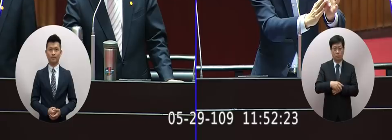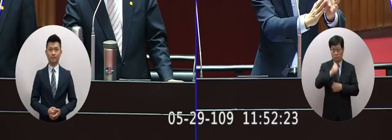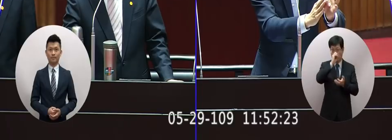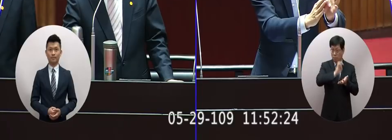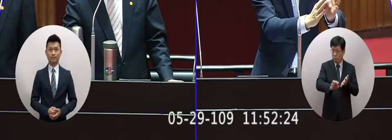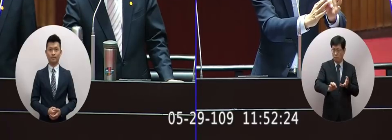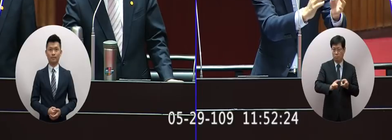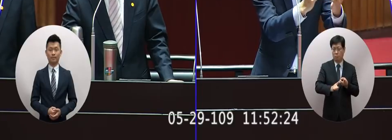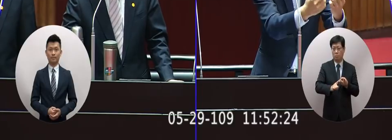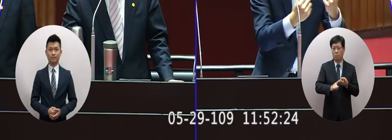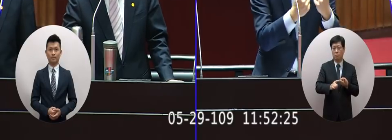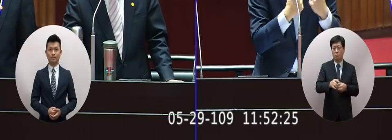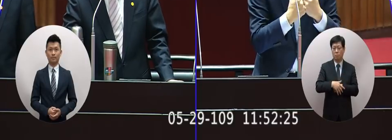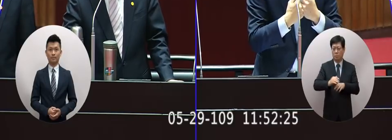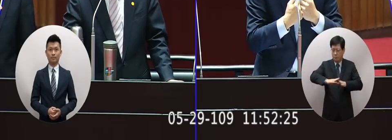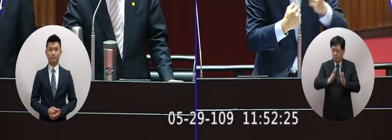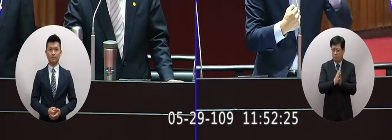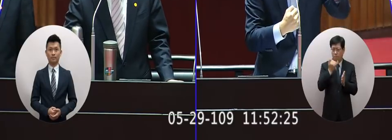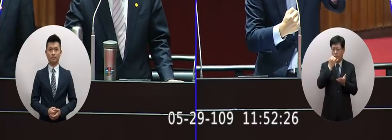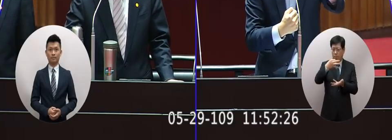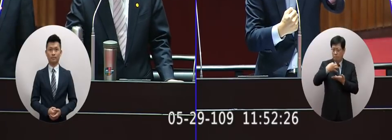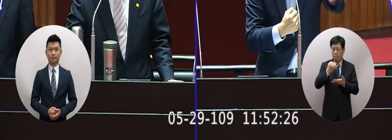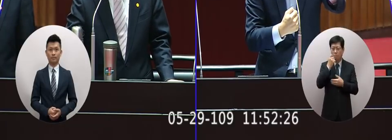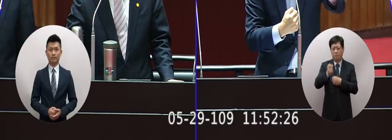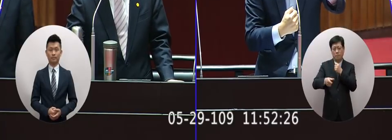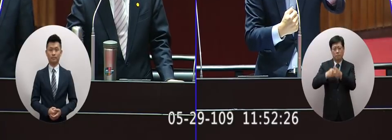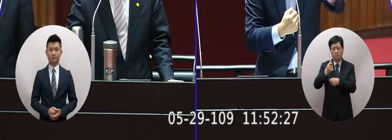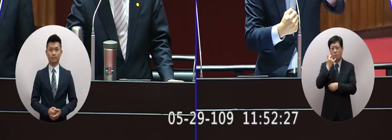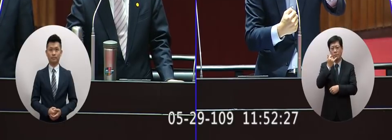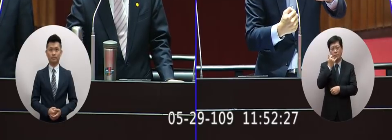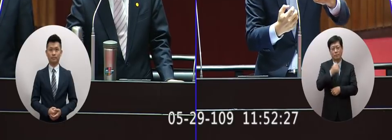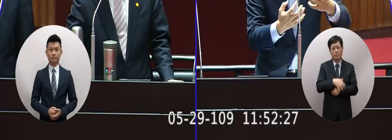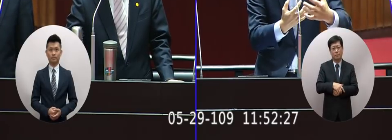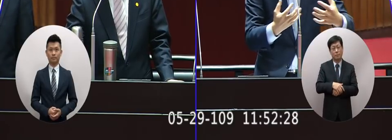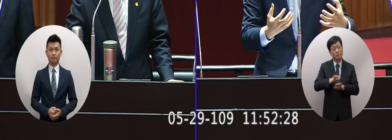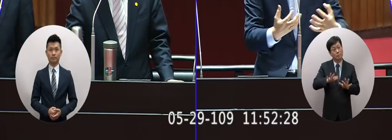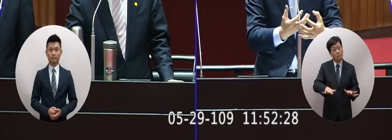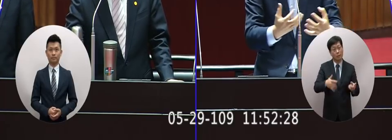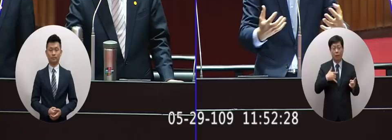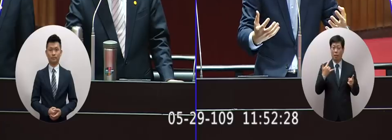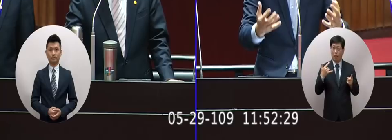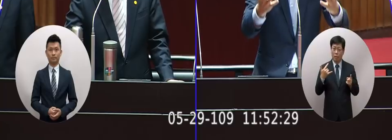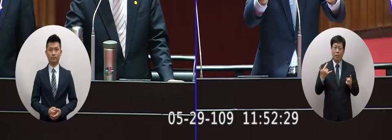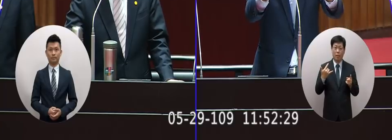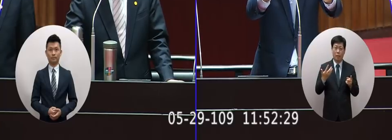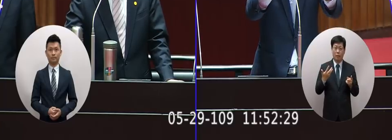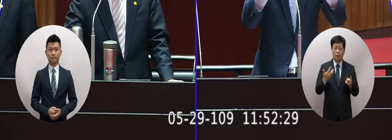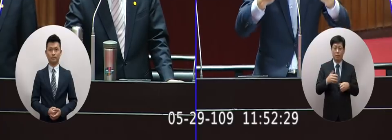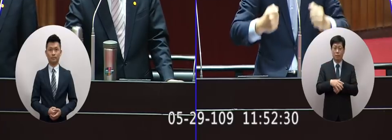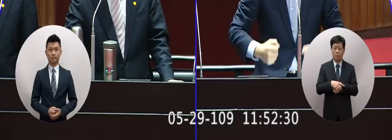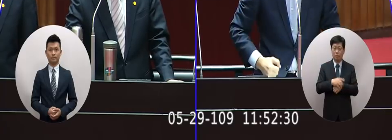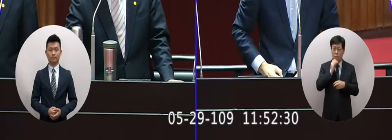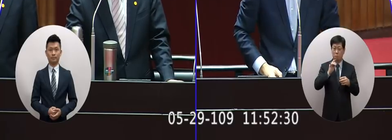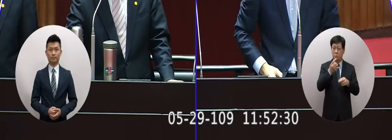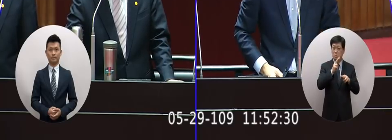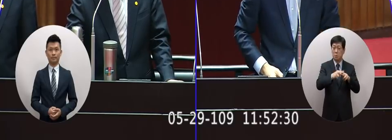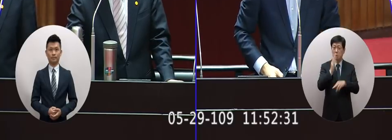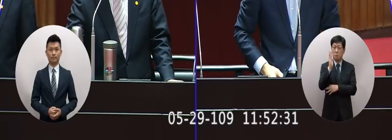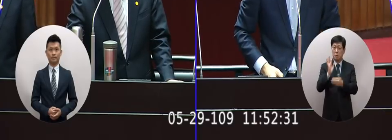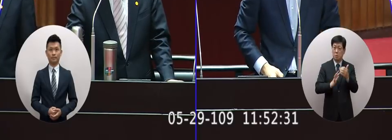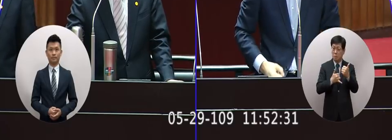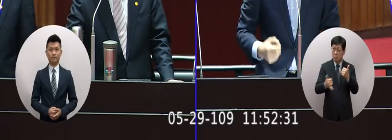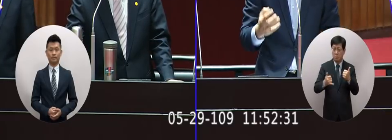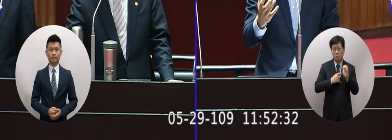用，可以赶快拿到去消费。但是现在所有龚政委现在对外讲